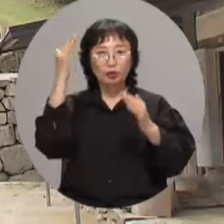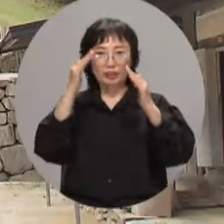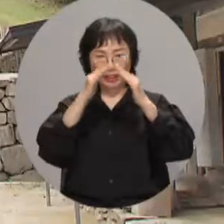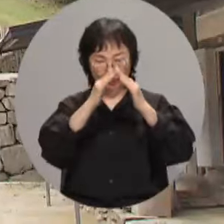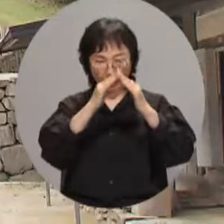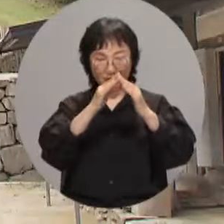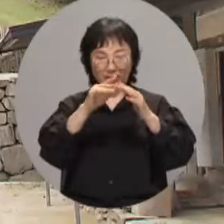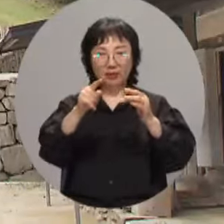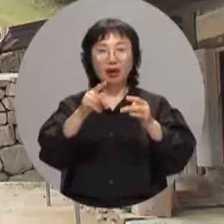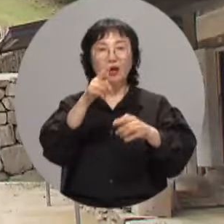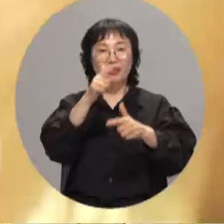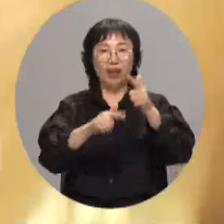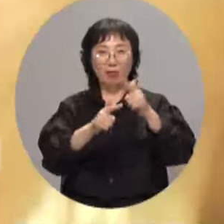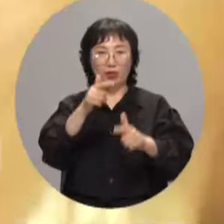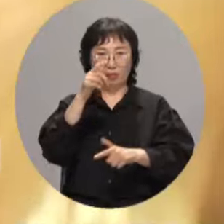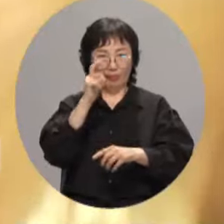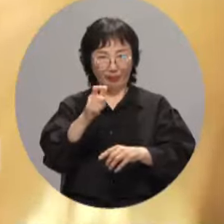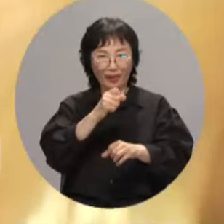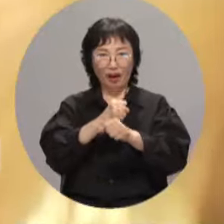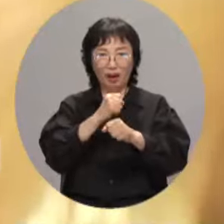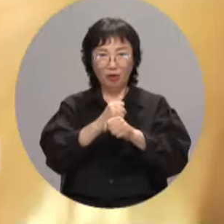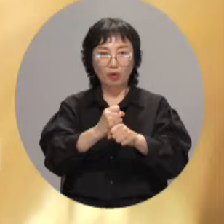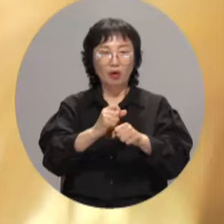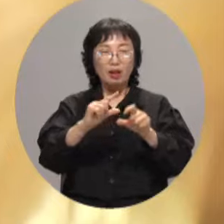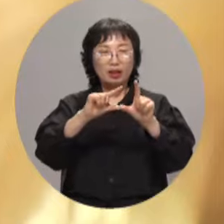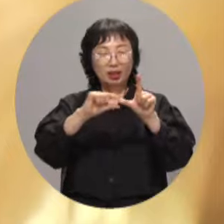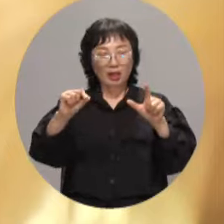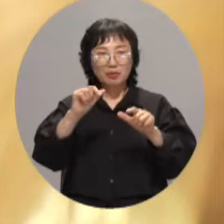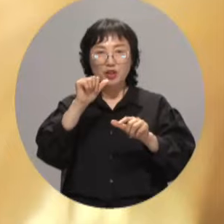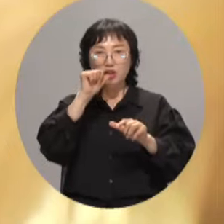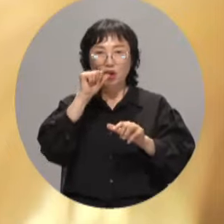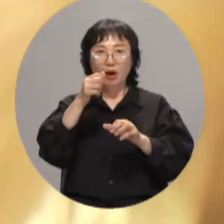목재를 경량화하고 일부 철골을 활용하는 등의